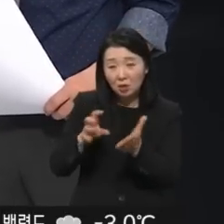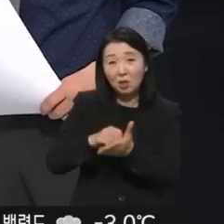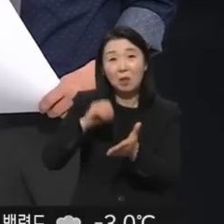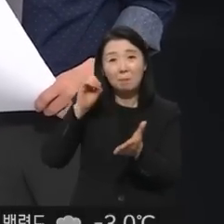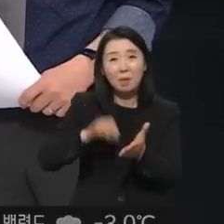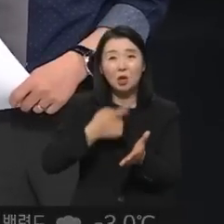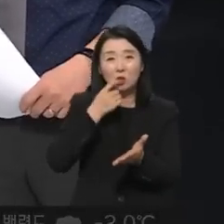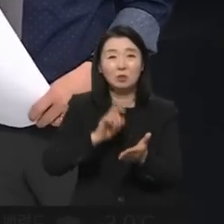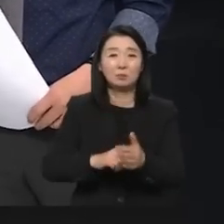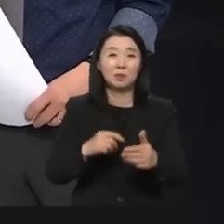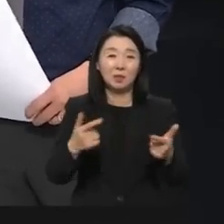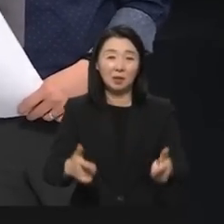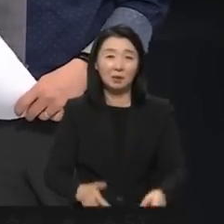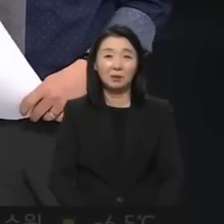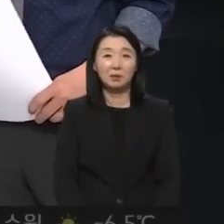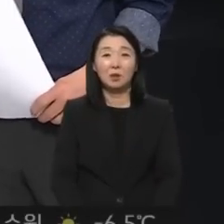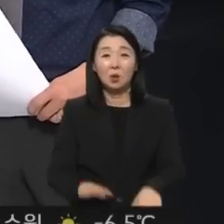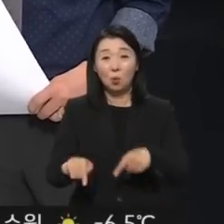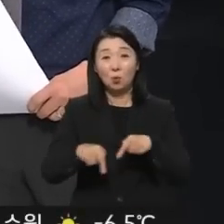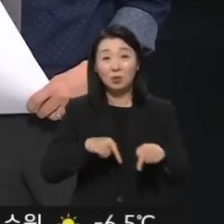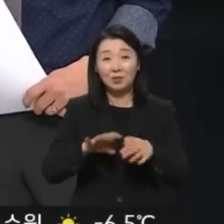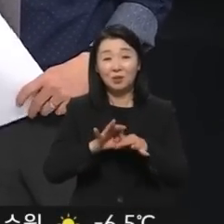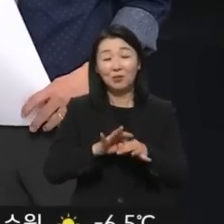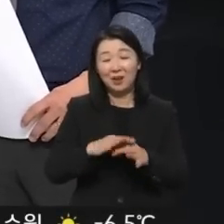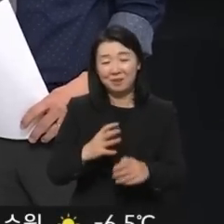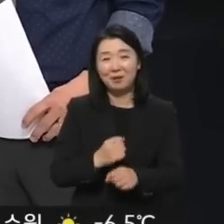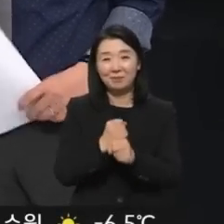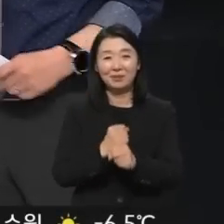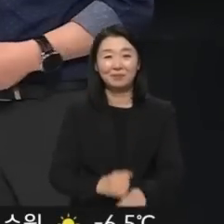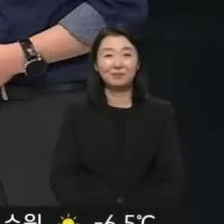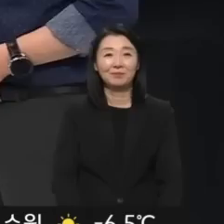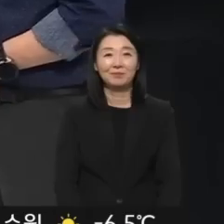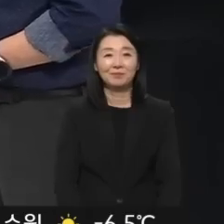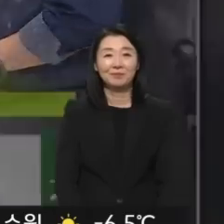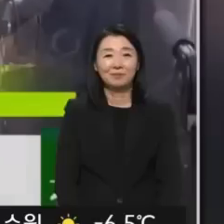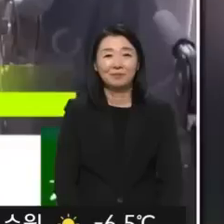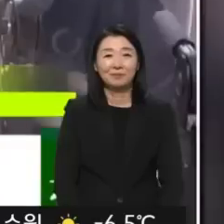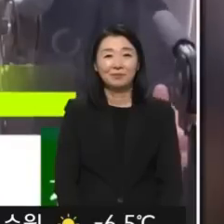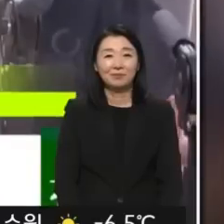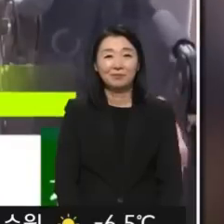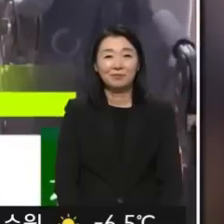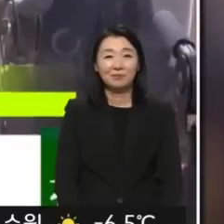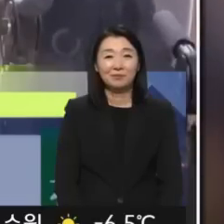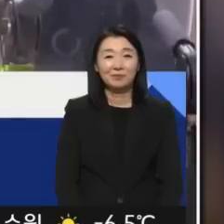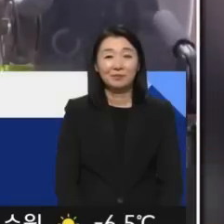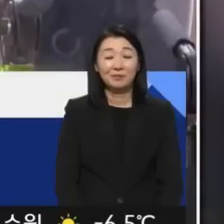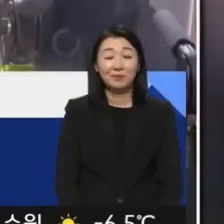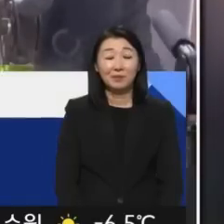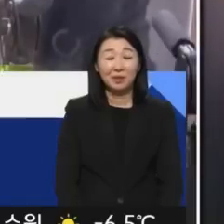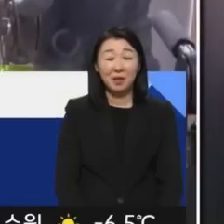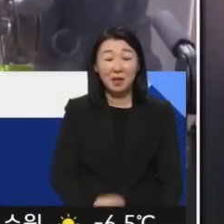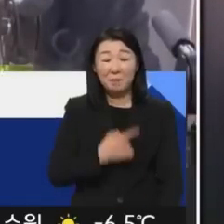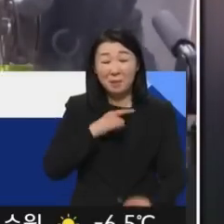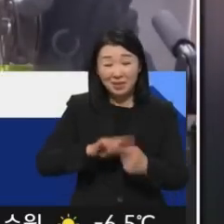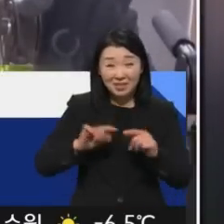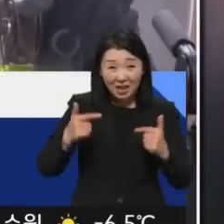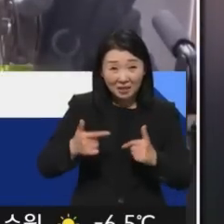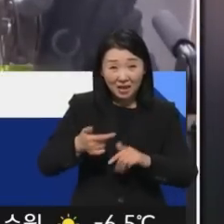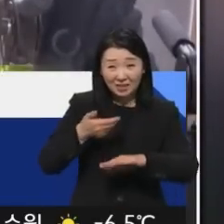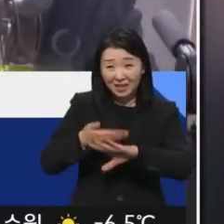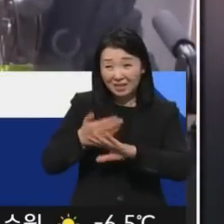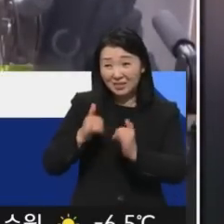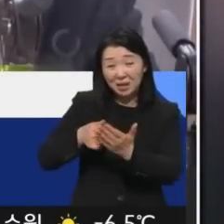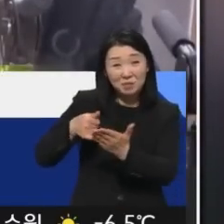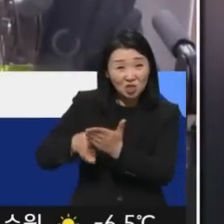빼긴 쉽지 않아 보입니다. 오늘의 정치인사이드 이렇게 마무리합니다. 역선택은 이런 거죠. 국민의힘 민주당에서